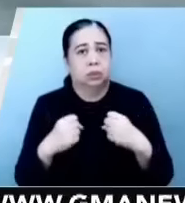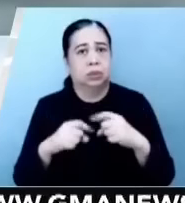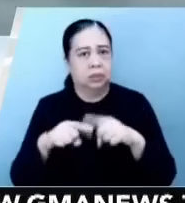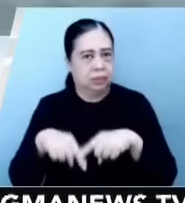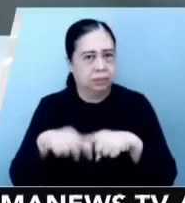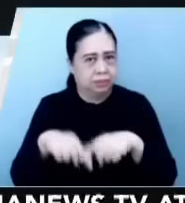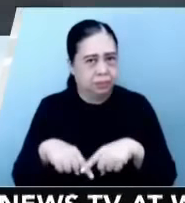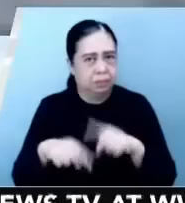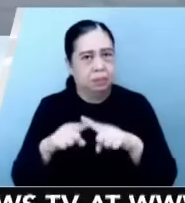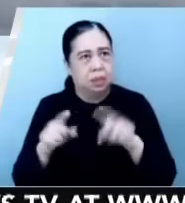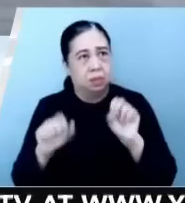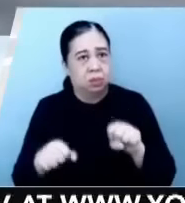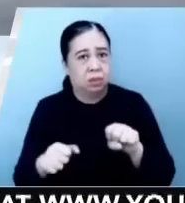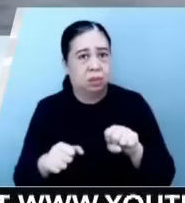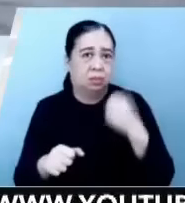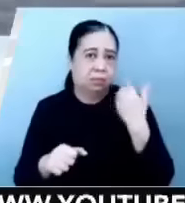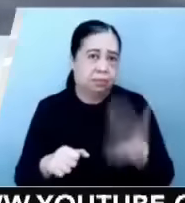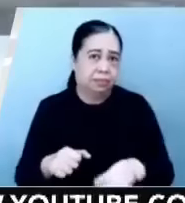rin hindi gumaling.